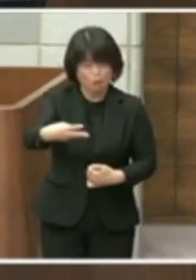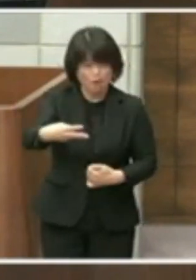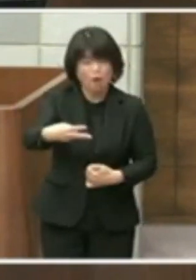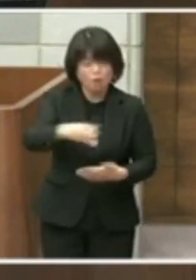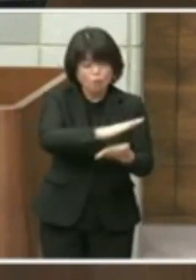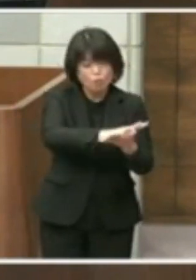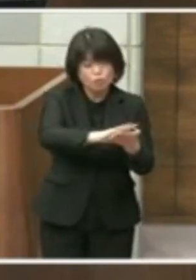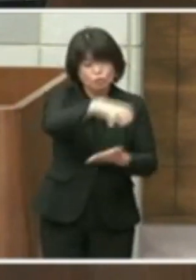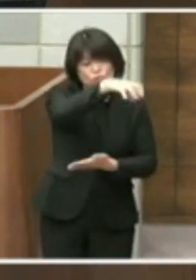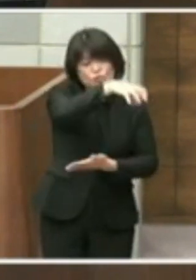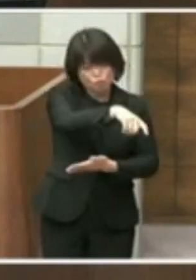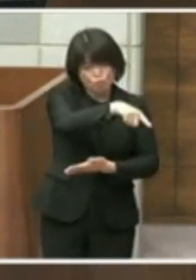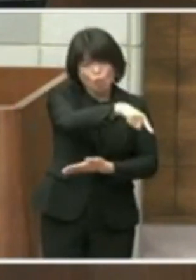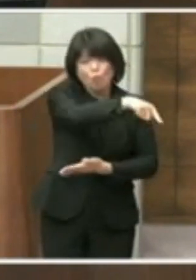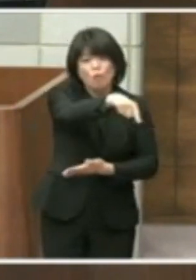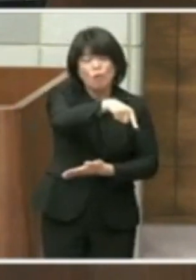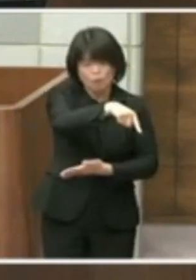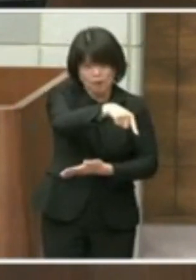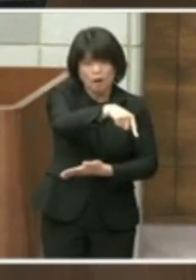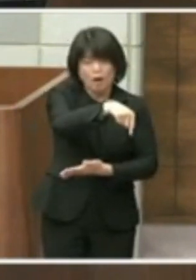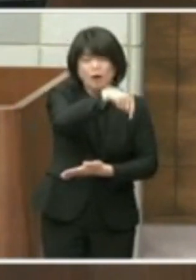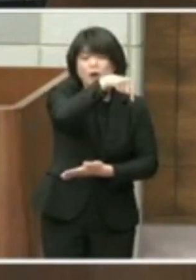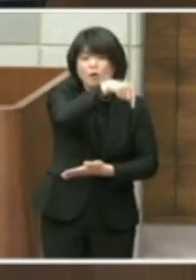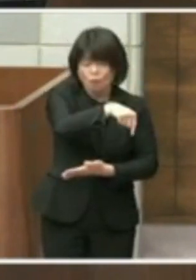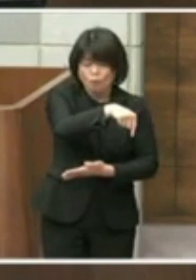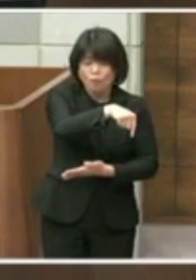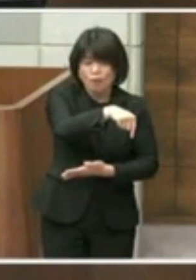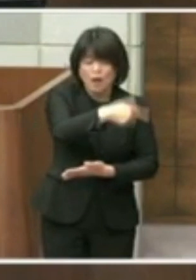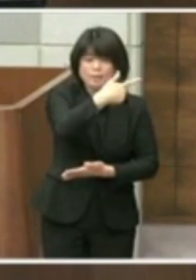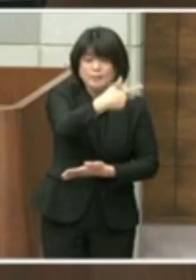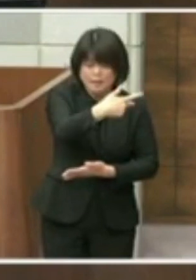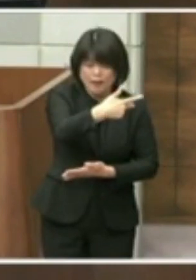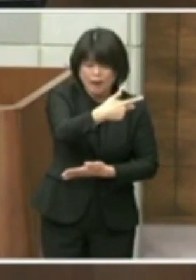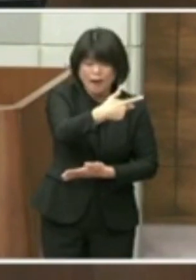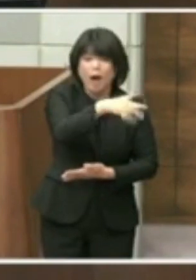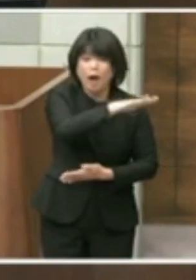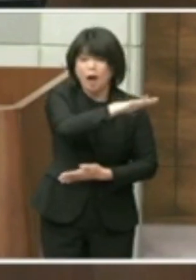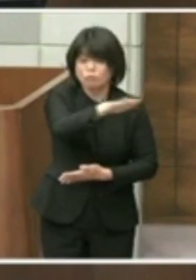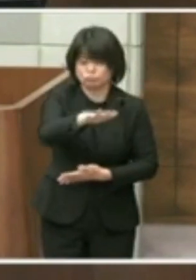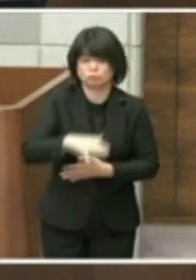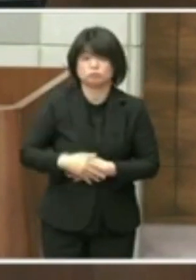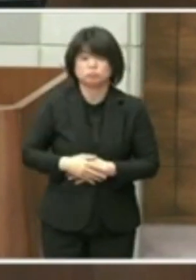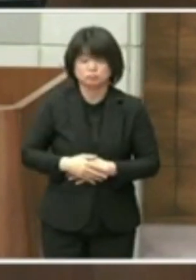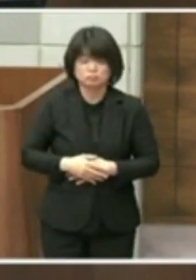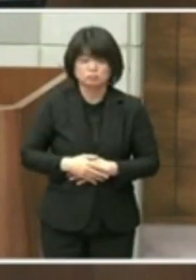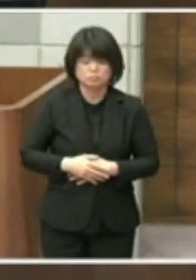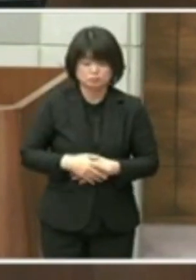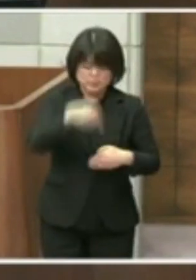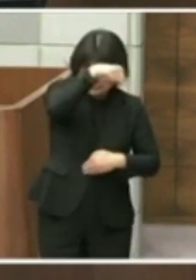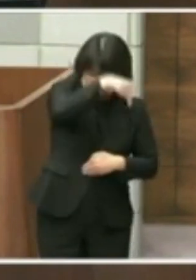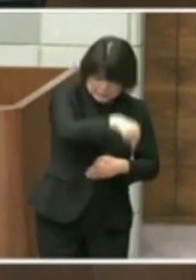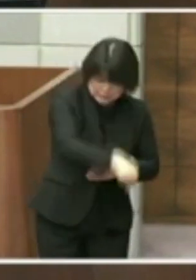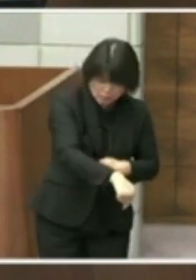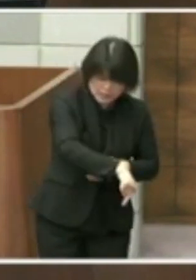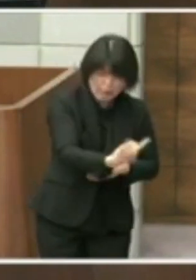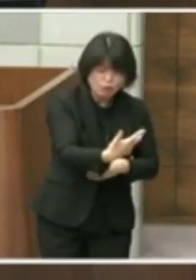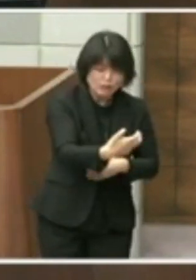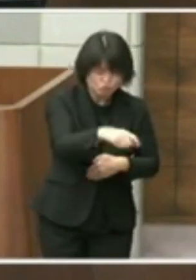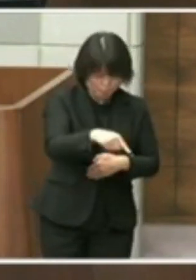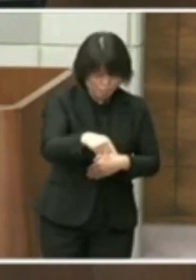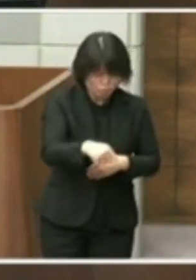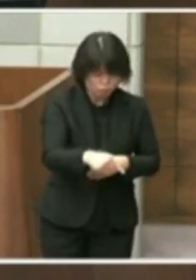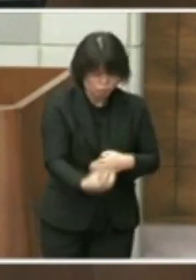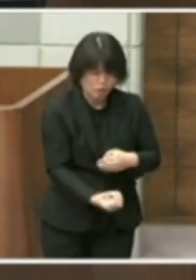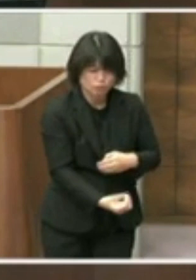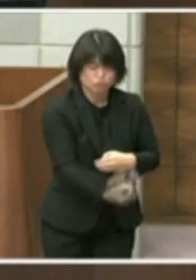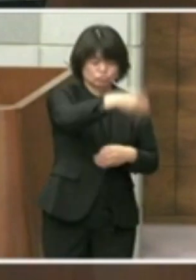管轄の水道用井戸は7本稼働しており、 地下約180メートルの位置